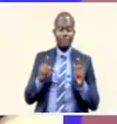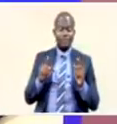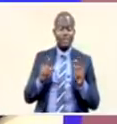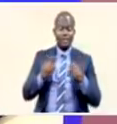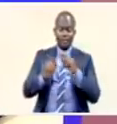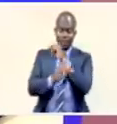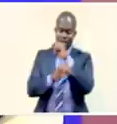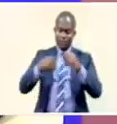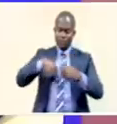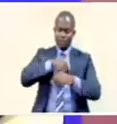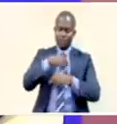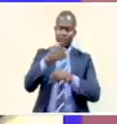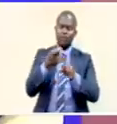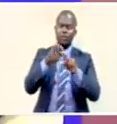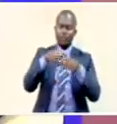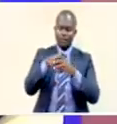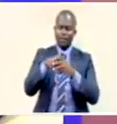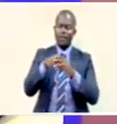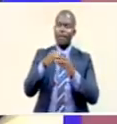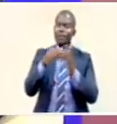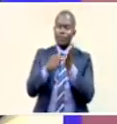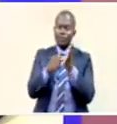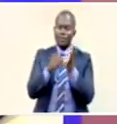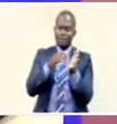igihugu cyacu turagenda tukivana muri nyakatsi buhoro